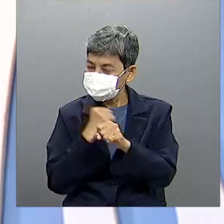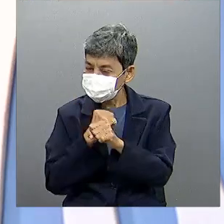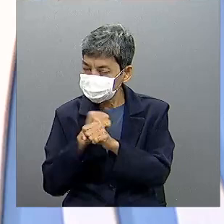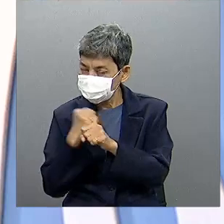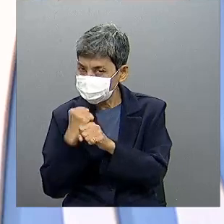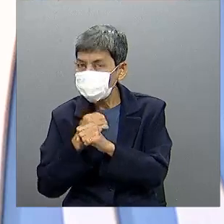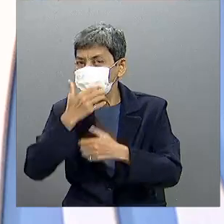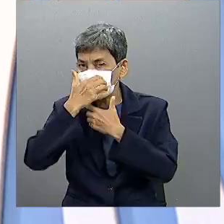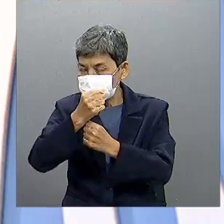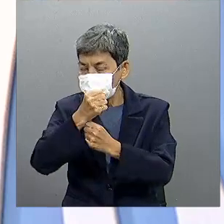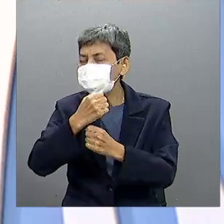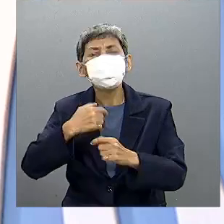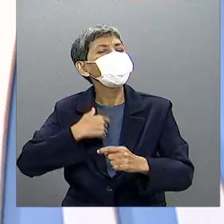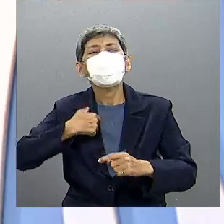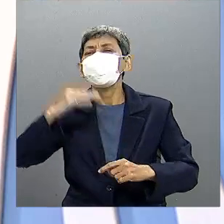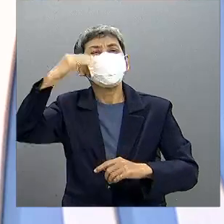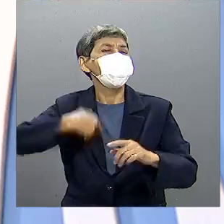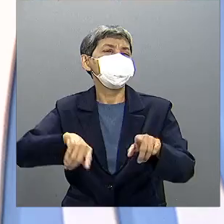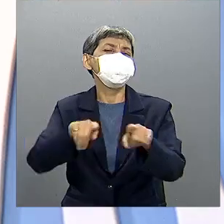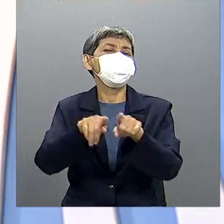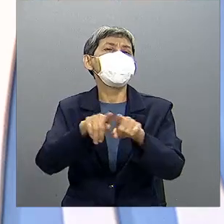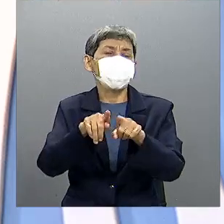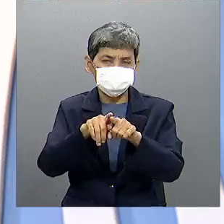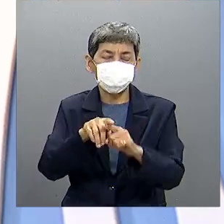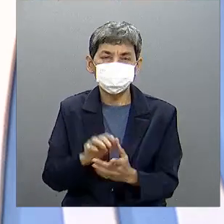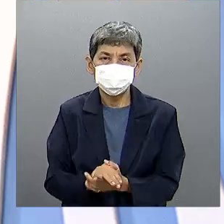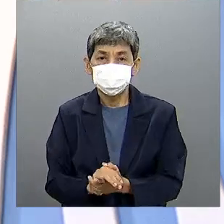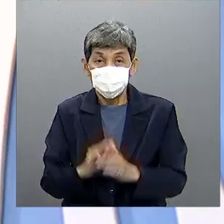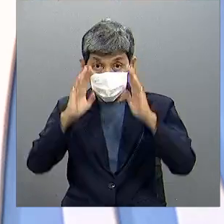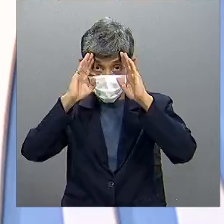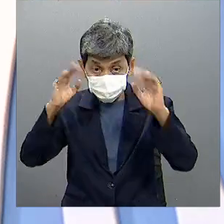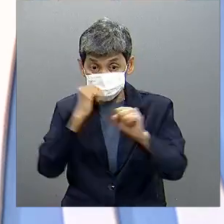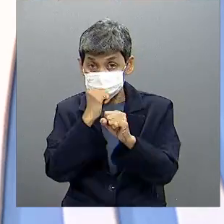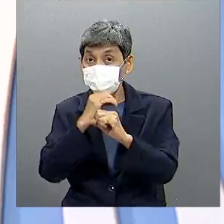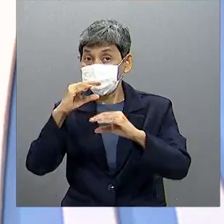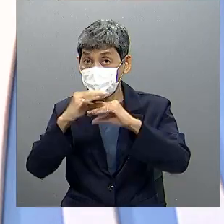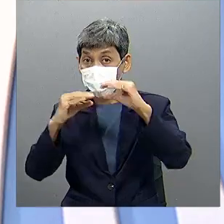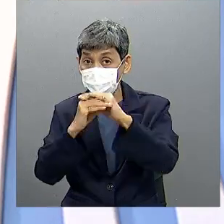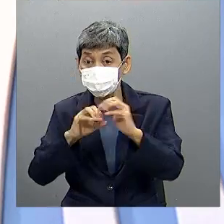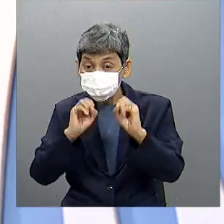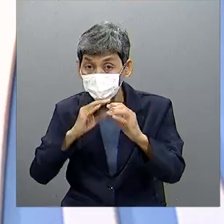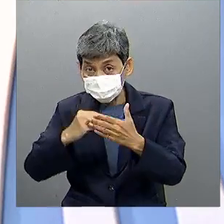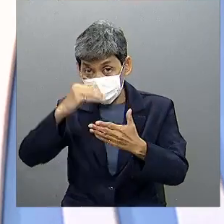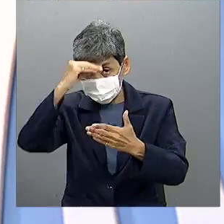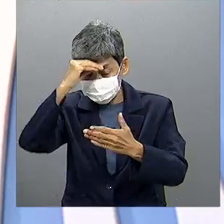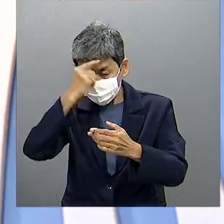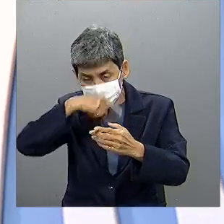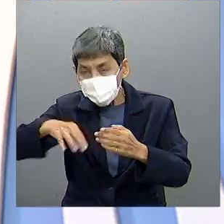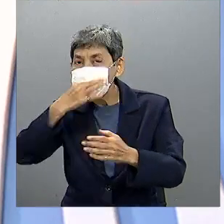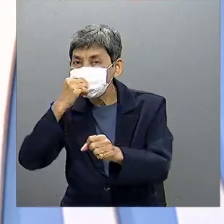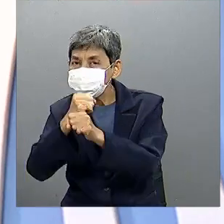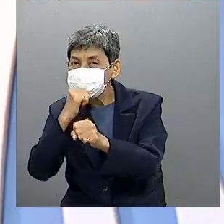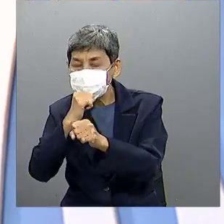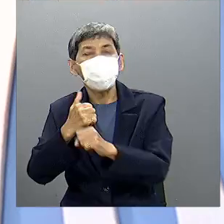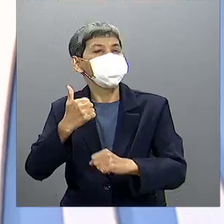พ้กับเราผู้ใหญ่เช่นเดียวกันนะคะคุณผู้ชมความรู้ที่ได้จากโครงการยังออนไลน์จะสามารถไปปรับกับการดำเนินชีวิตได้อย่าง